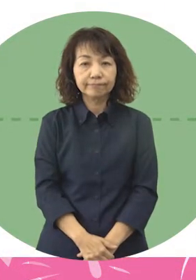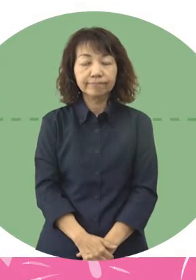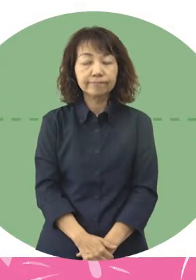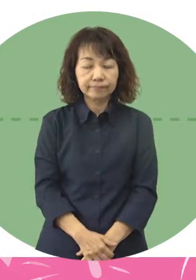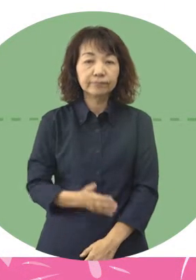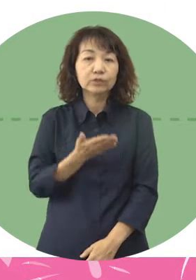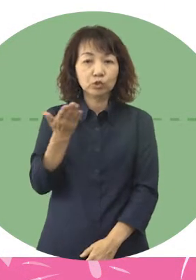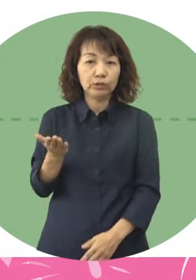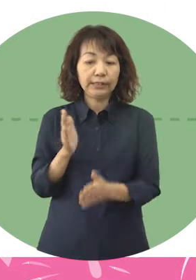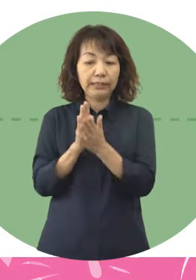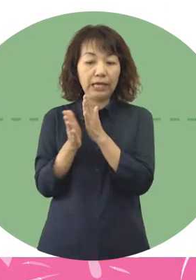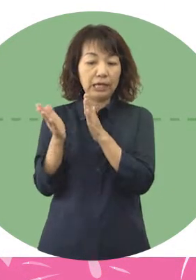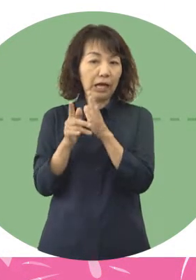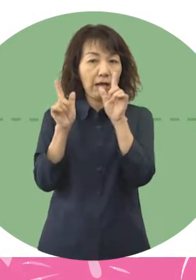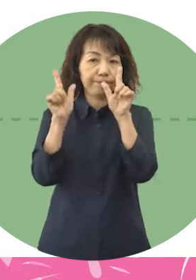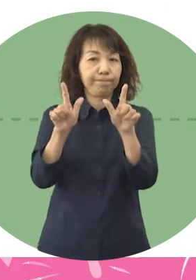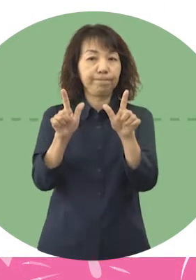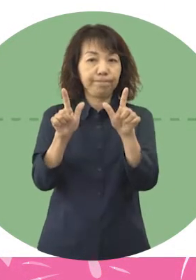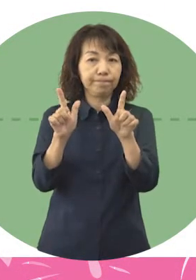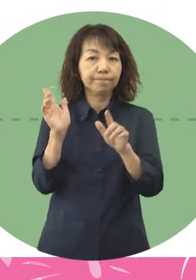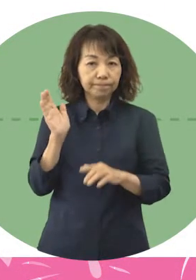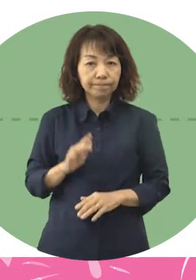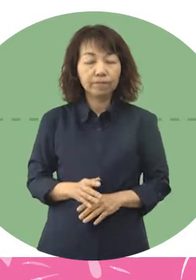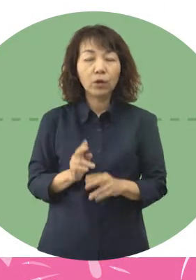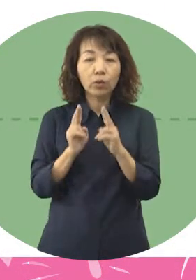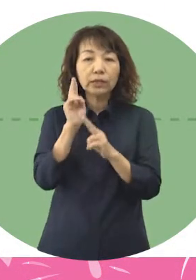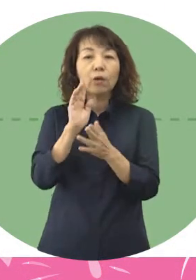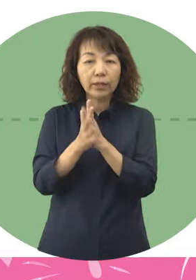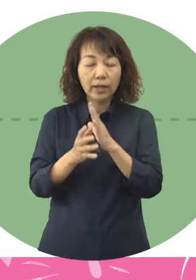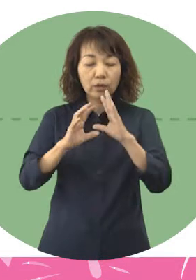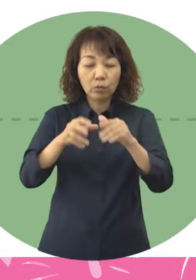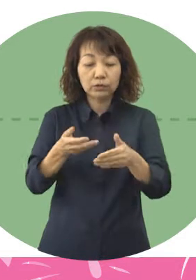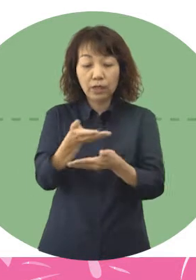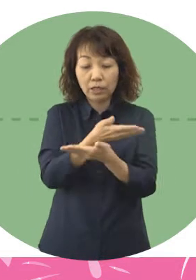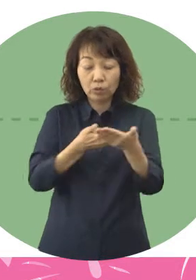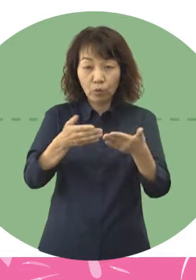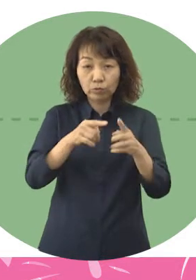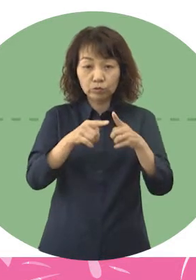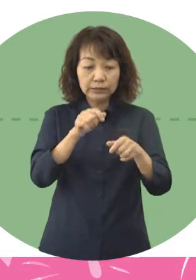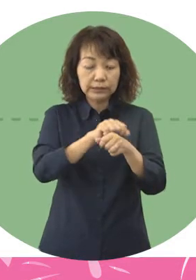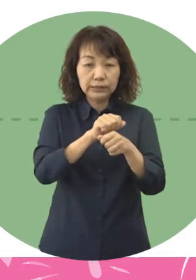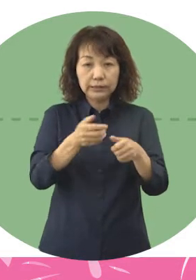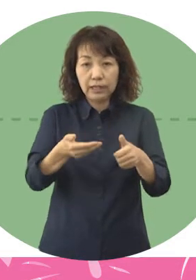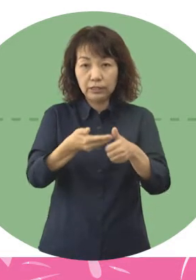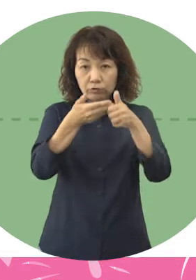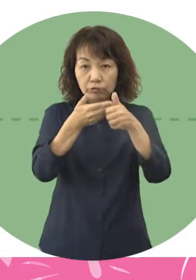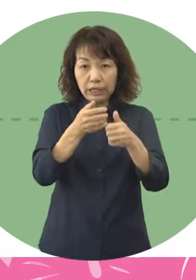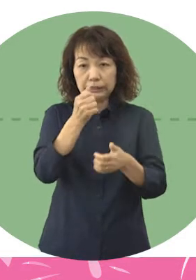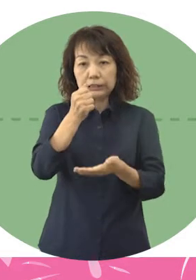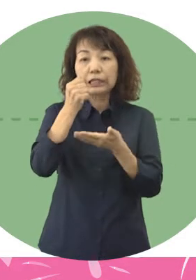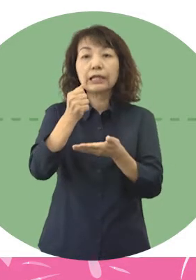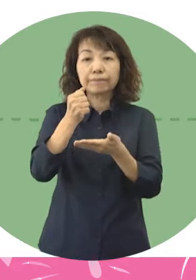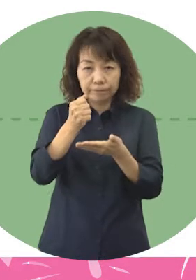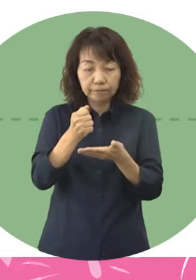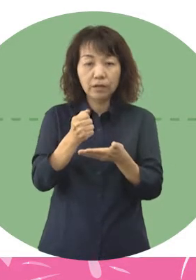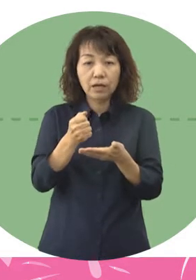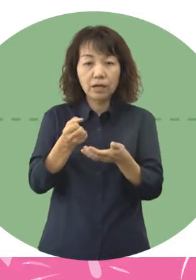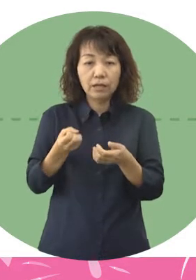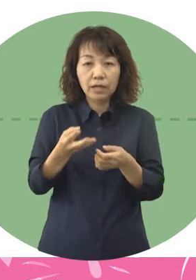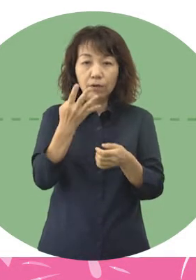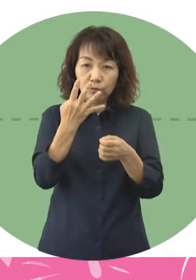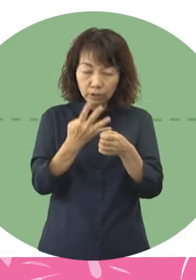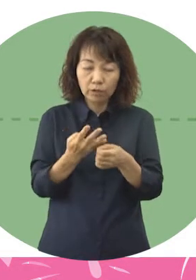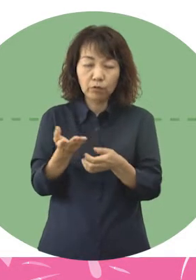続いて県からのお知らせです。沖縄県国際交流人材育成財団では、令和4年度の貸与